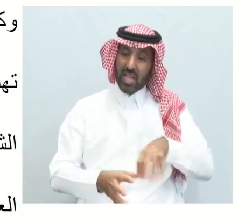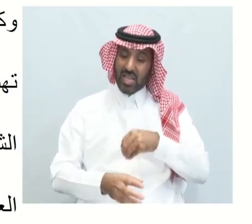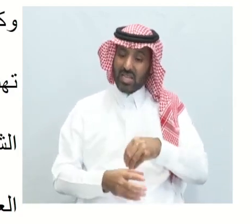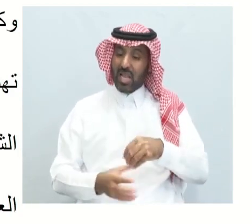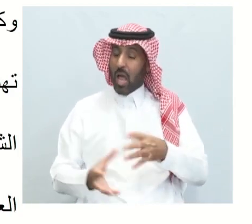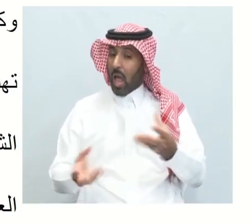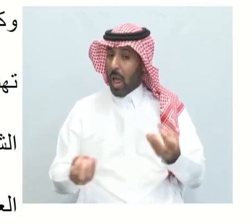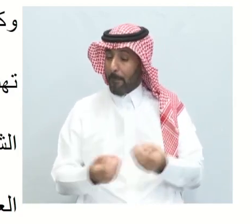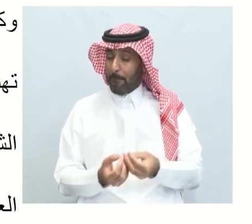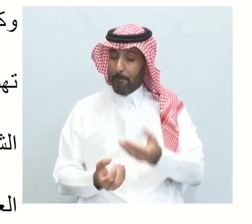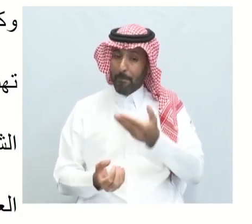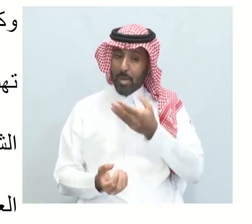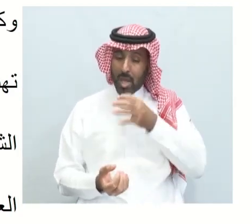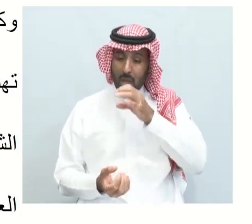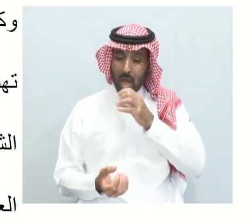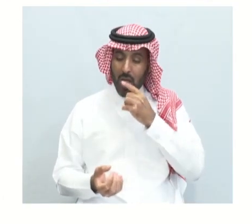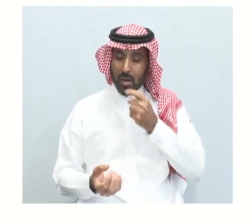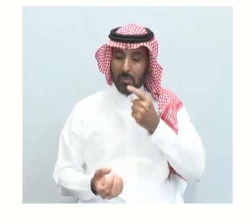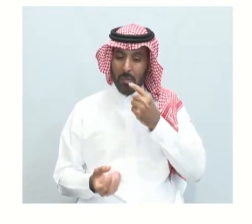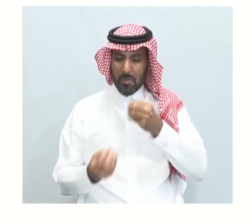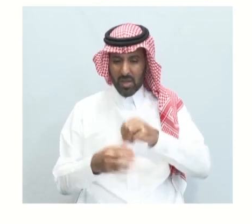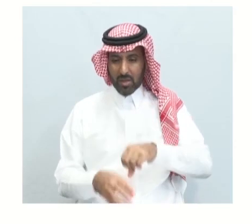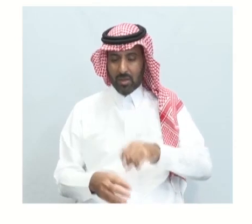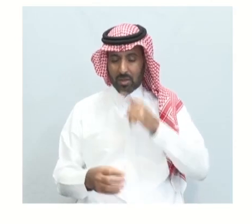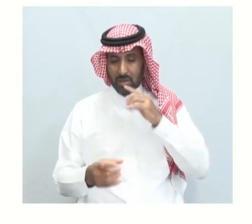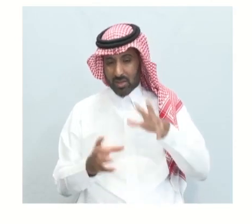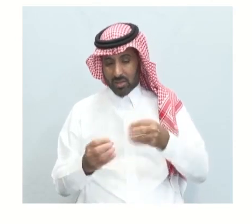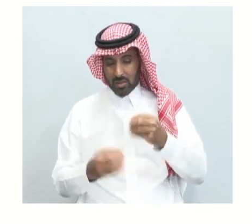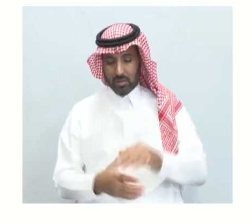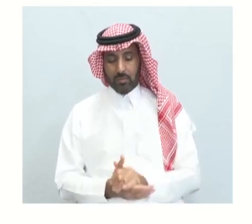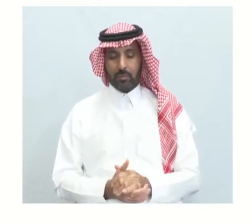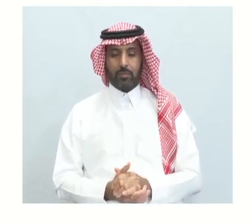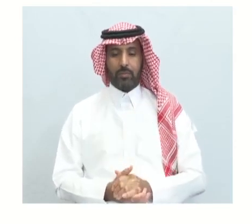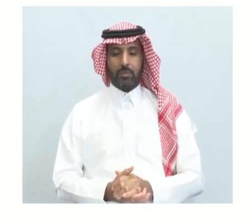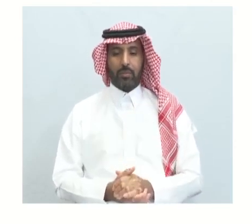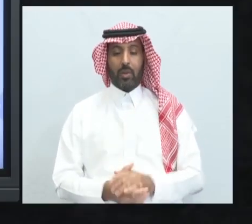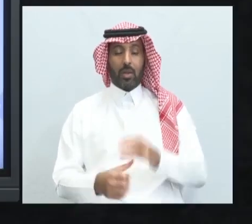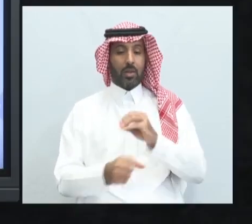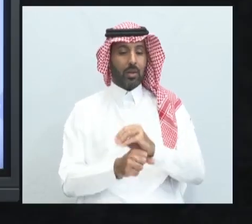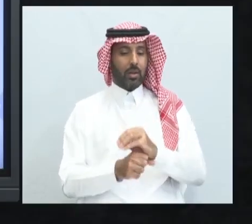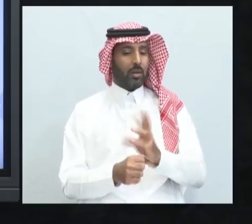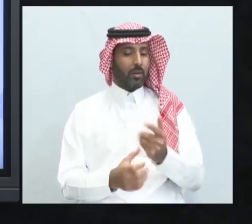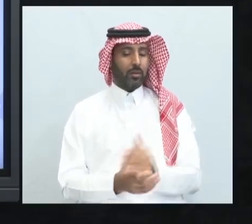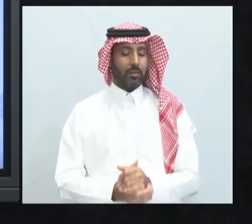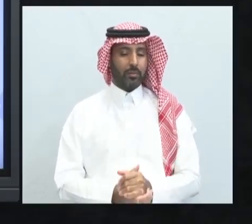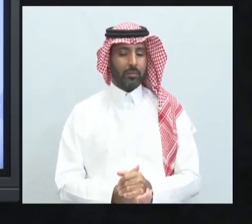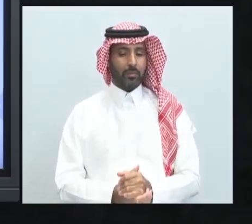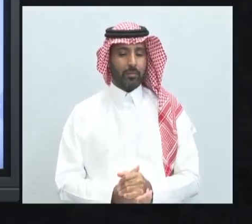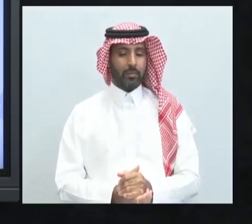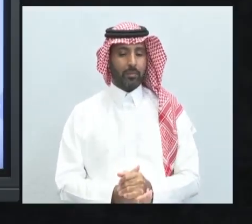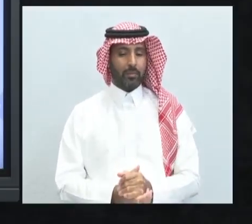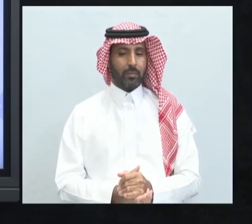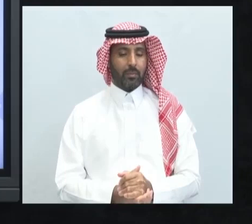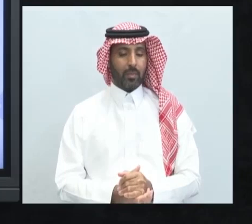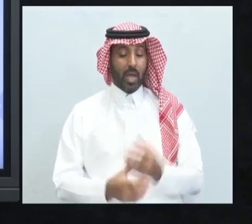العذبه ويحدث التلوث بعد ذلك دعونا نتعرف اعزائي الطلبه على